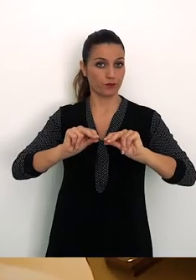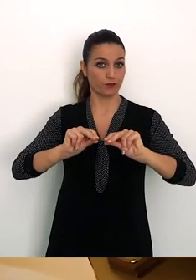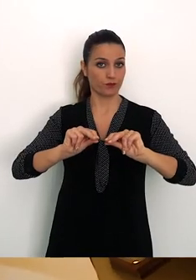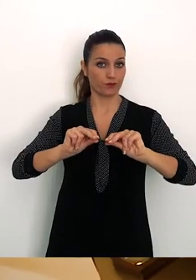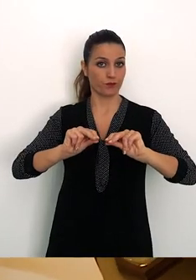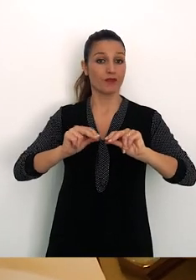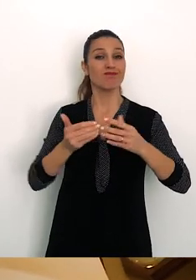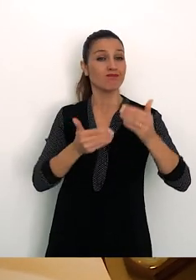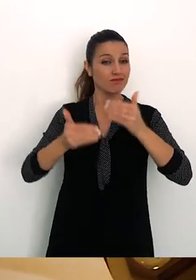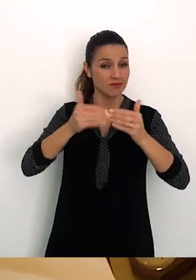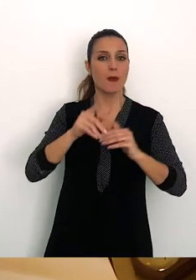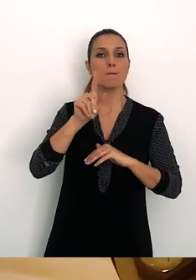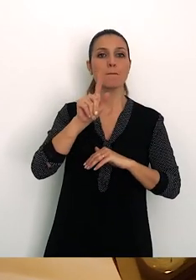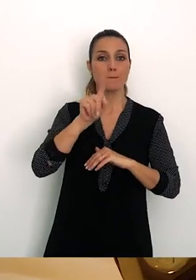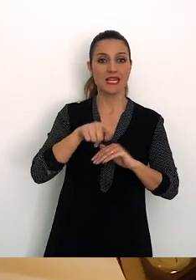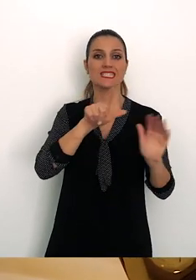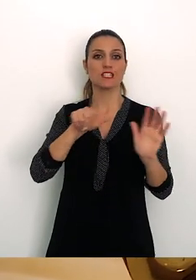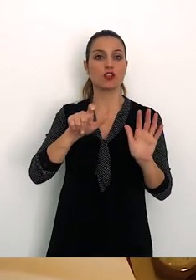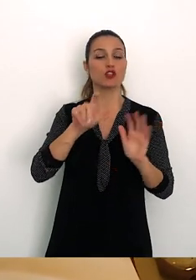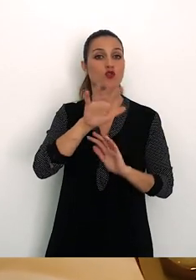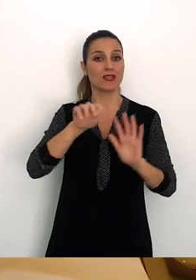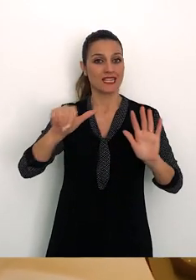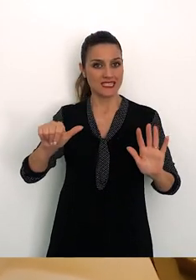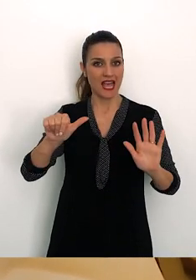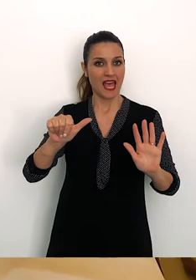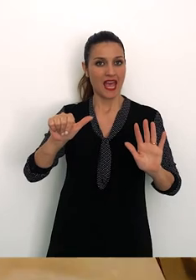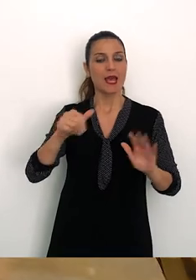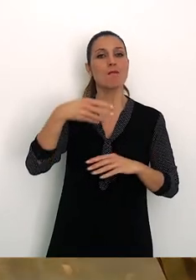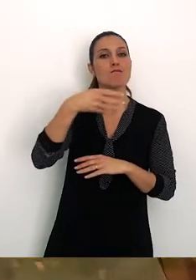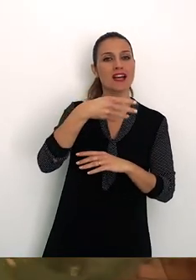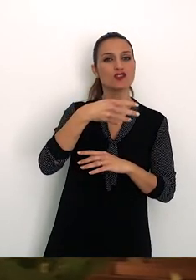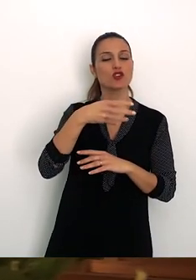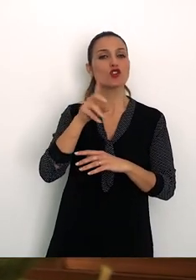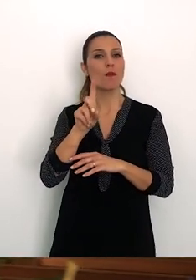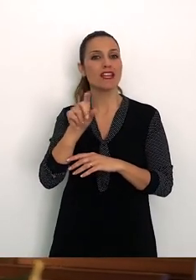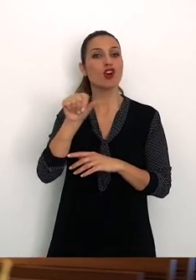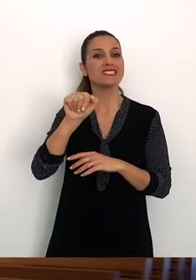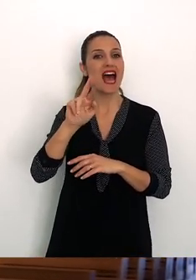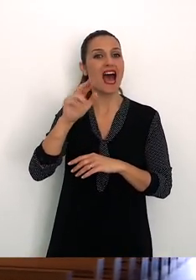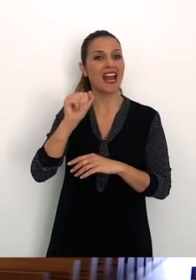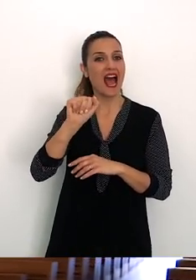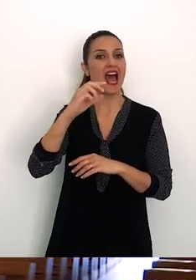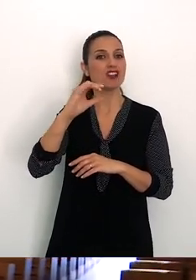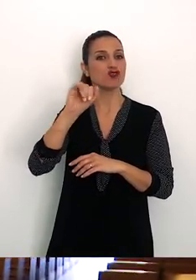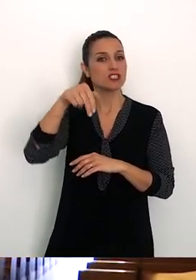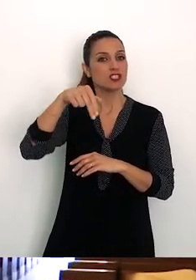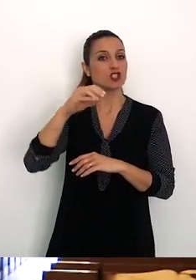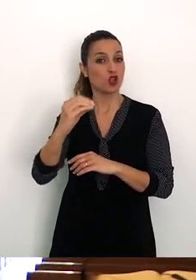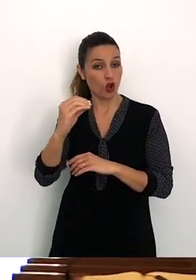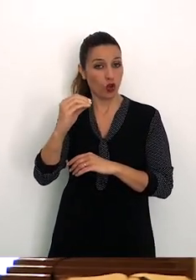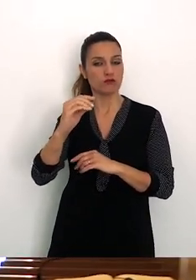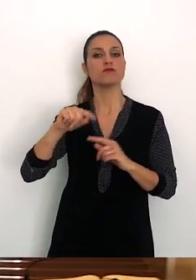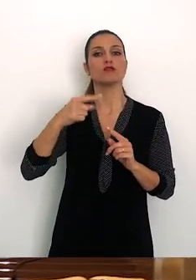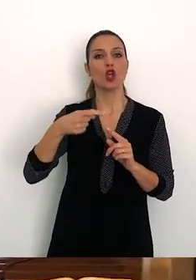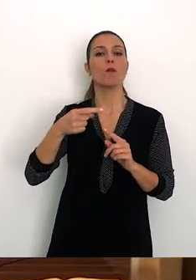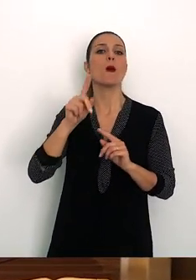La chiesa venne ricostruita e ultimata nel 1756 da Mastro Domenico Saracino di Martano. E agli inizi